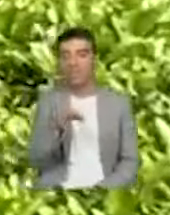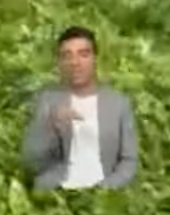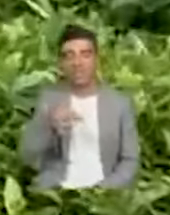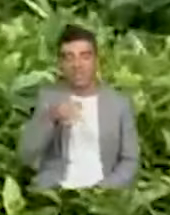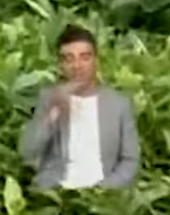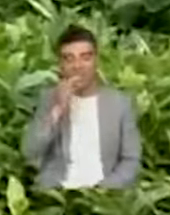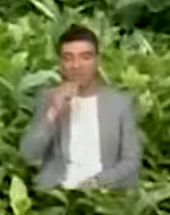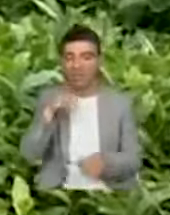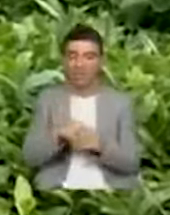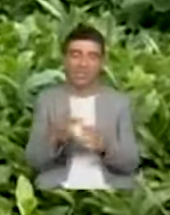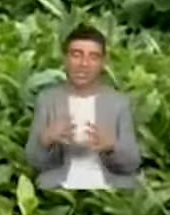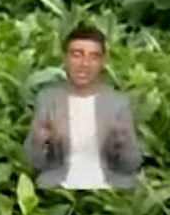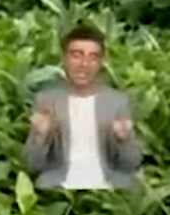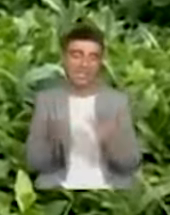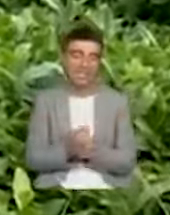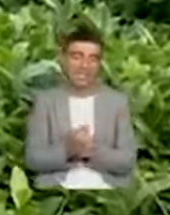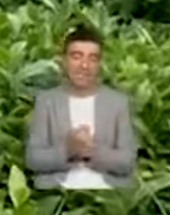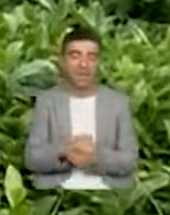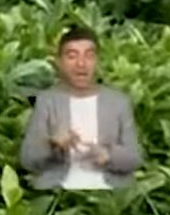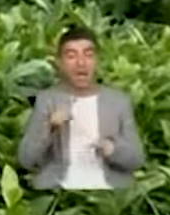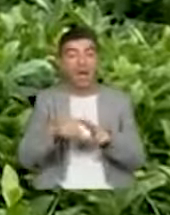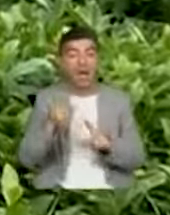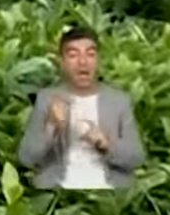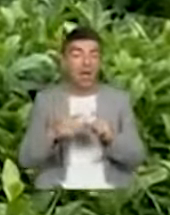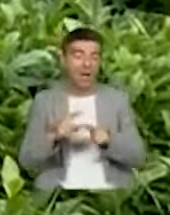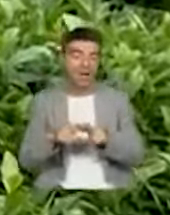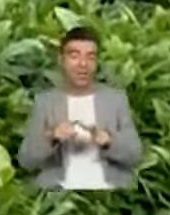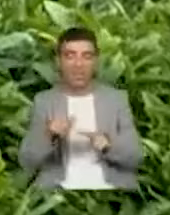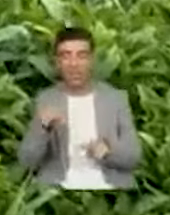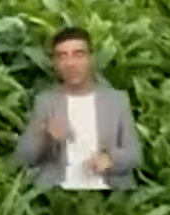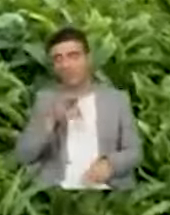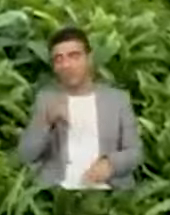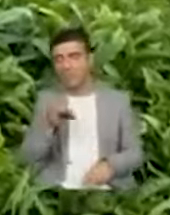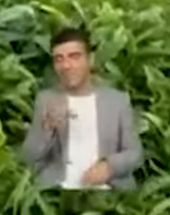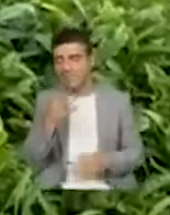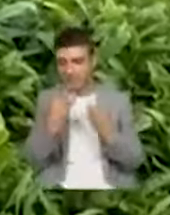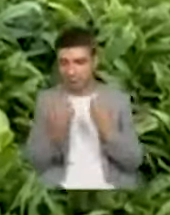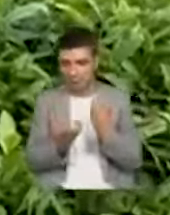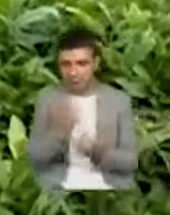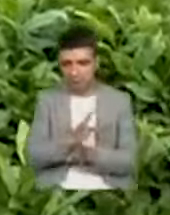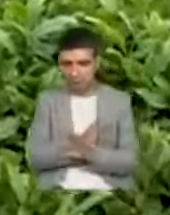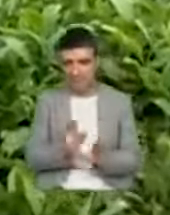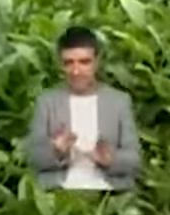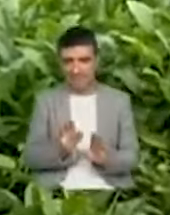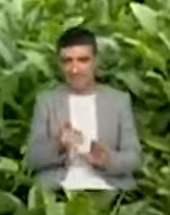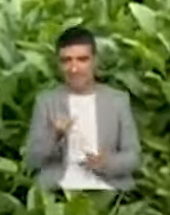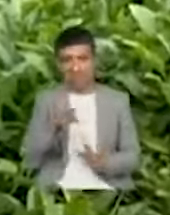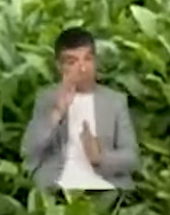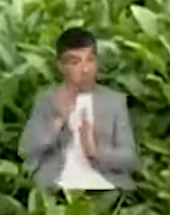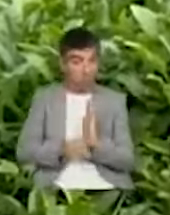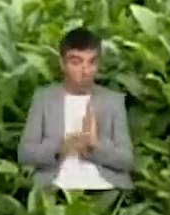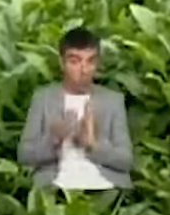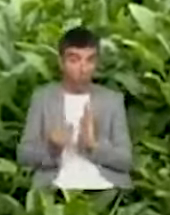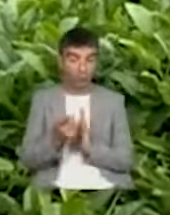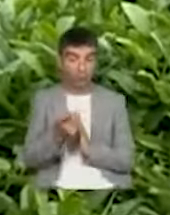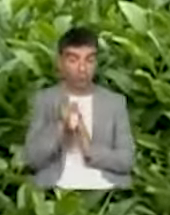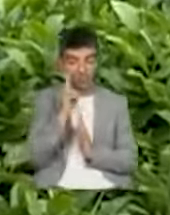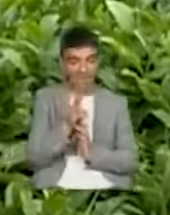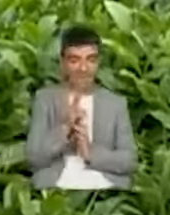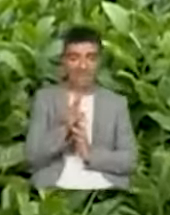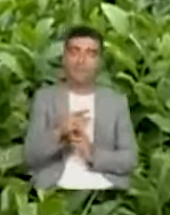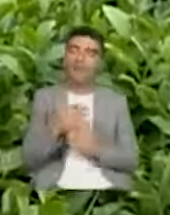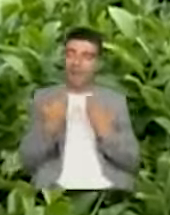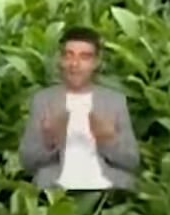için artık hazır. Alişan, şu an çayı demledik. Bakalım çay çökmüş mü? Evet.